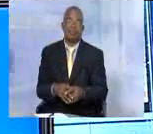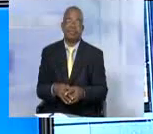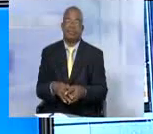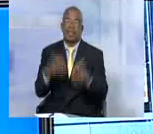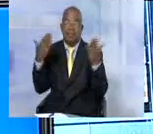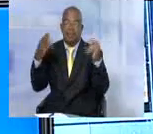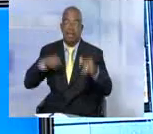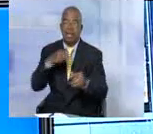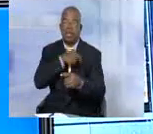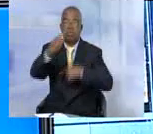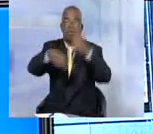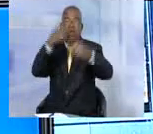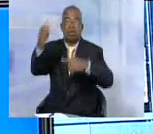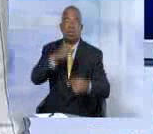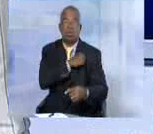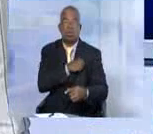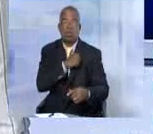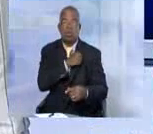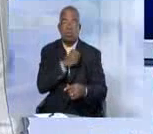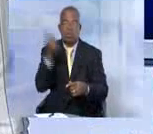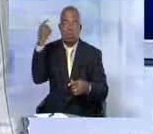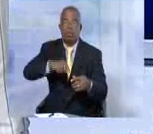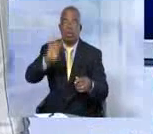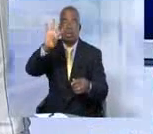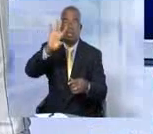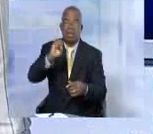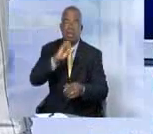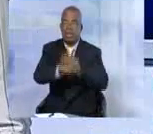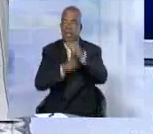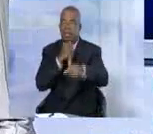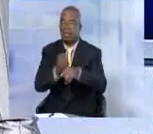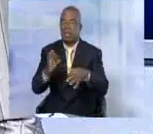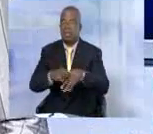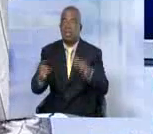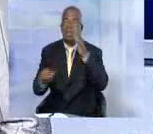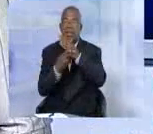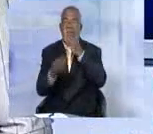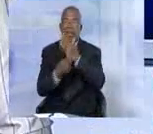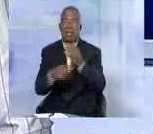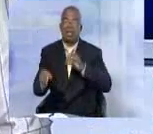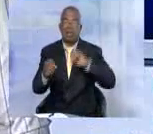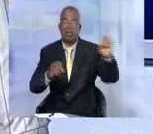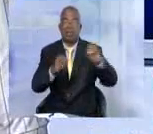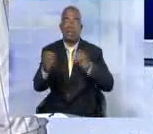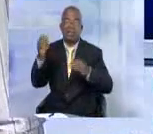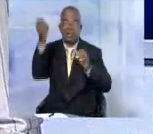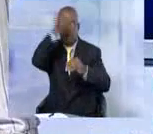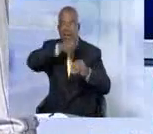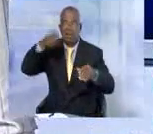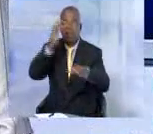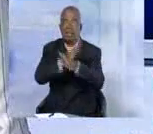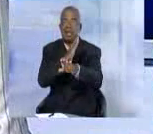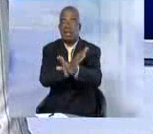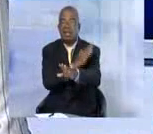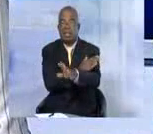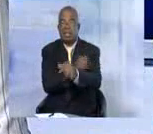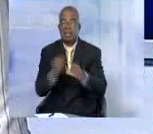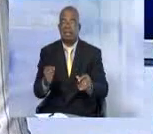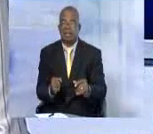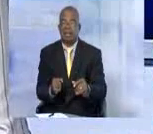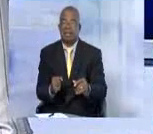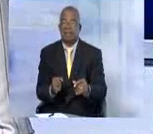Direction Lomé pour les 40 années de la Banque Ouest-Africaine de Développement. Quel bilan pour l'institution financière? Un forum s'est ouvert